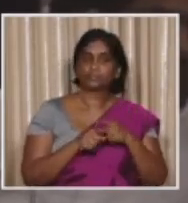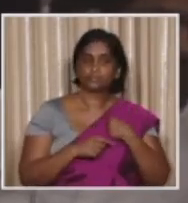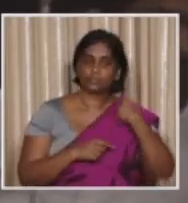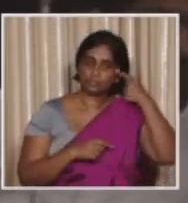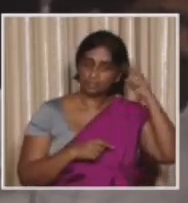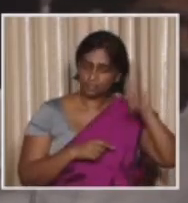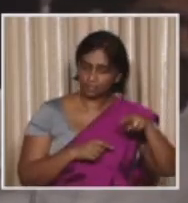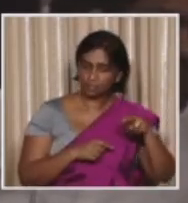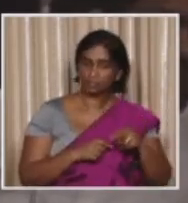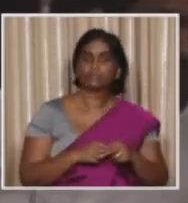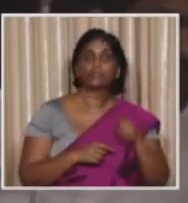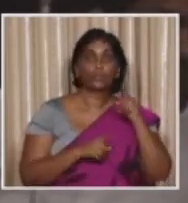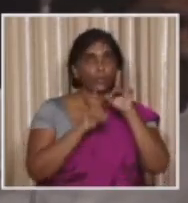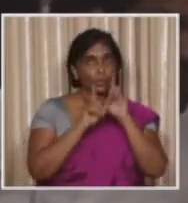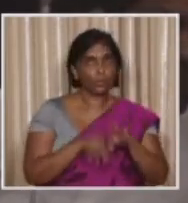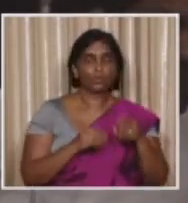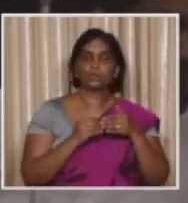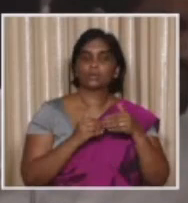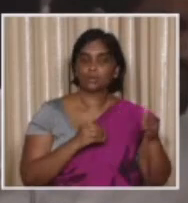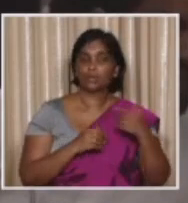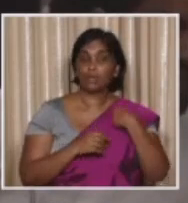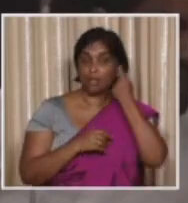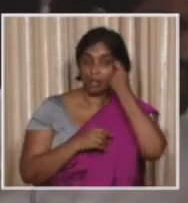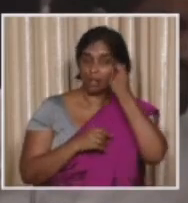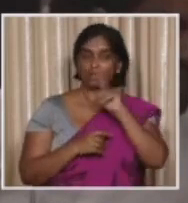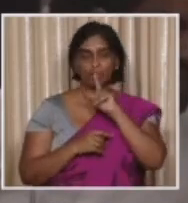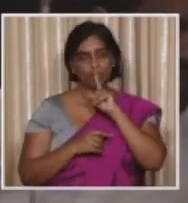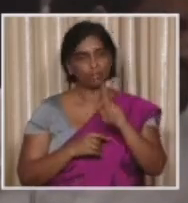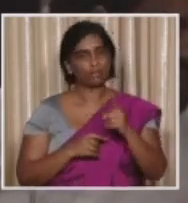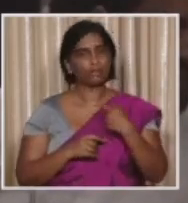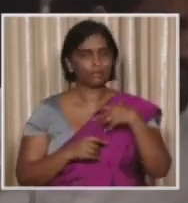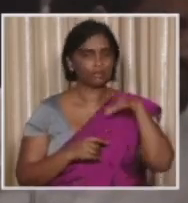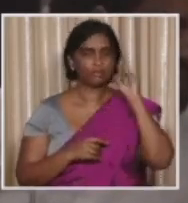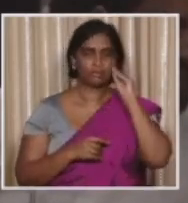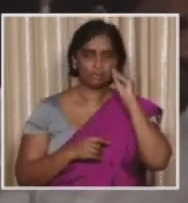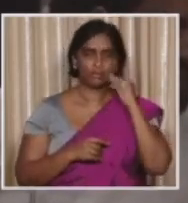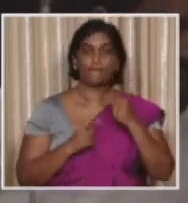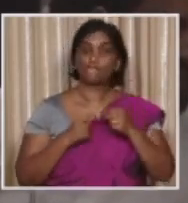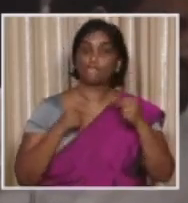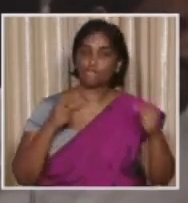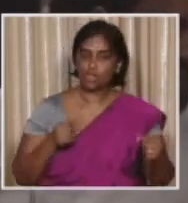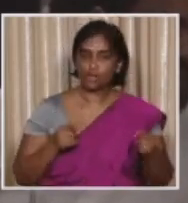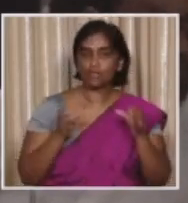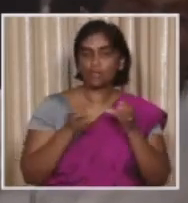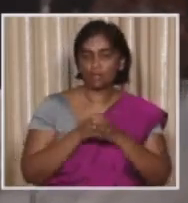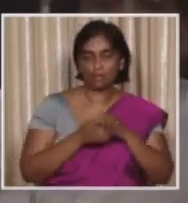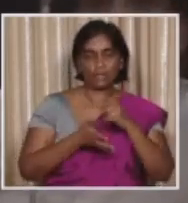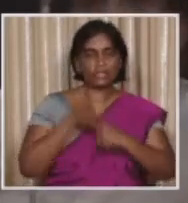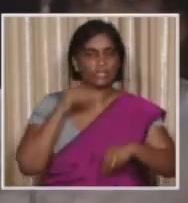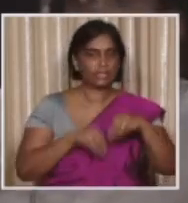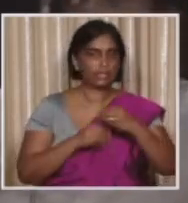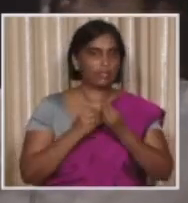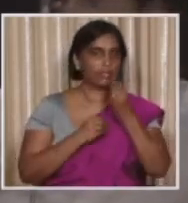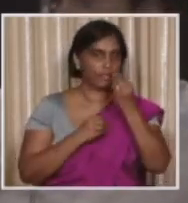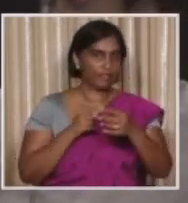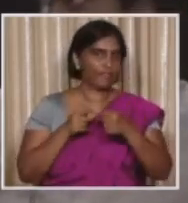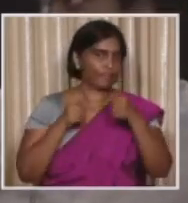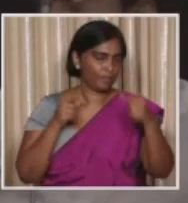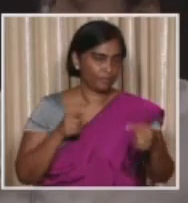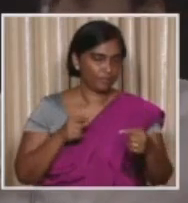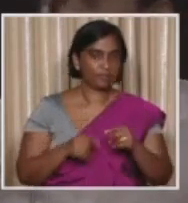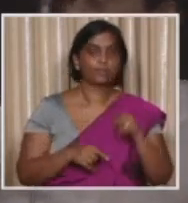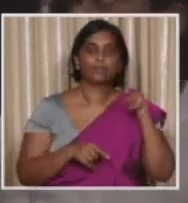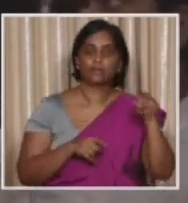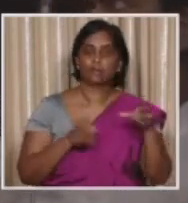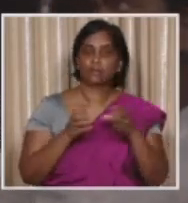විශ්වාස කරනවා ඒ වෙනුවෙන් මතය පළ කරත් මට තේරුණේ විරුද්ධව කණ්ඩායමක් ඡන්දය දෙන්න බලාගෙන ඉන්නවා විපක්ෂේ.